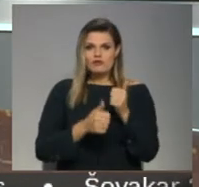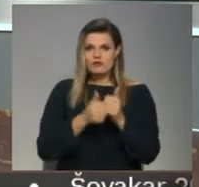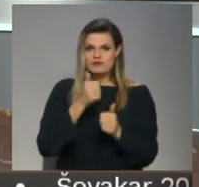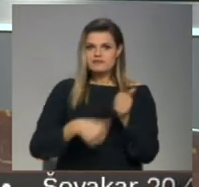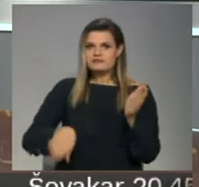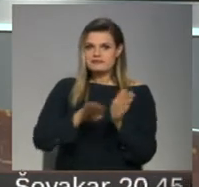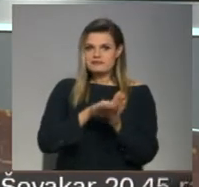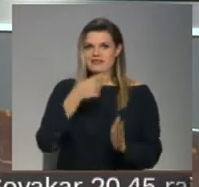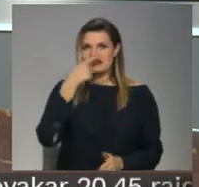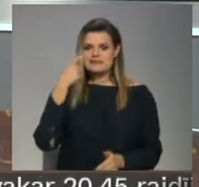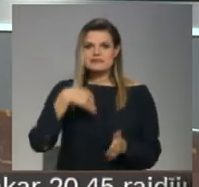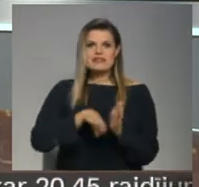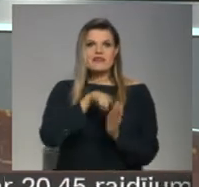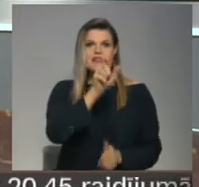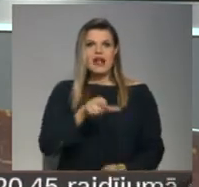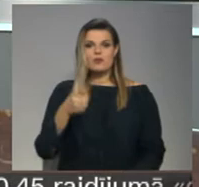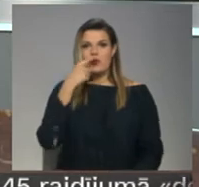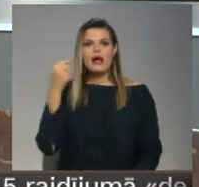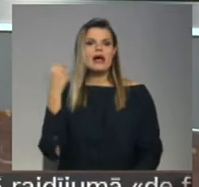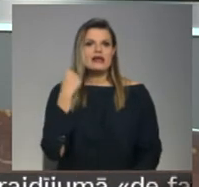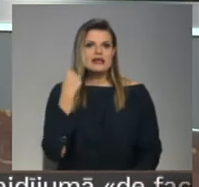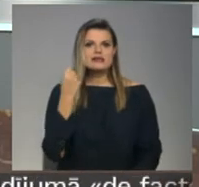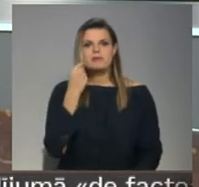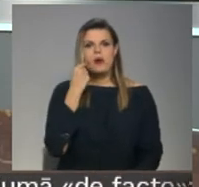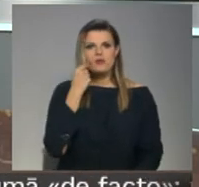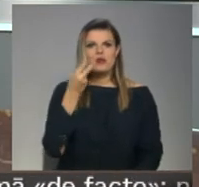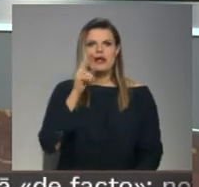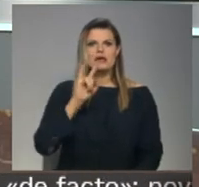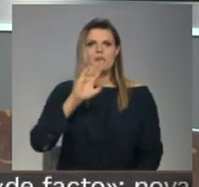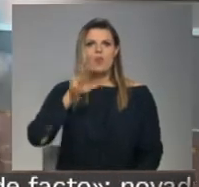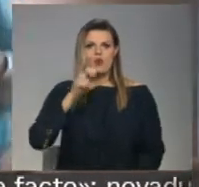no Rīgas, Madonas, Krimuldas un arī Ropažiem.